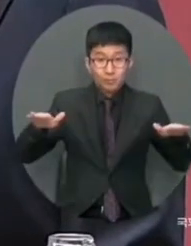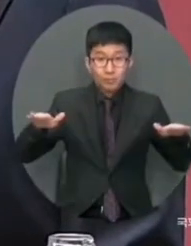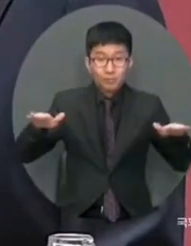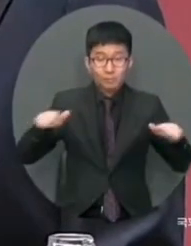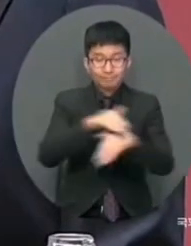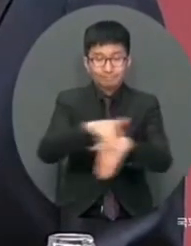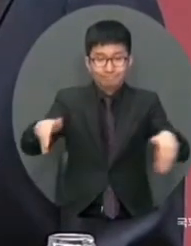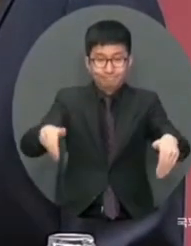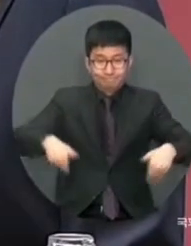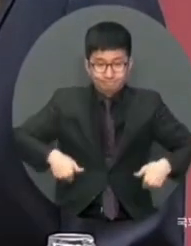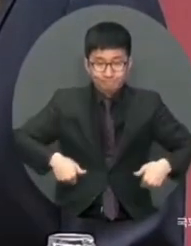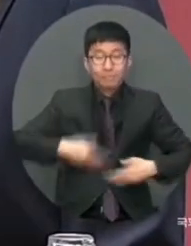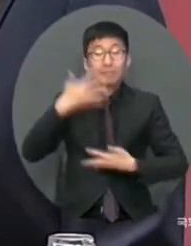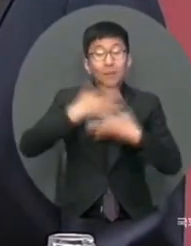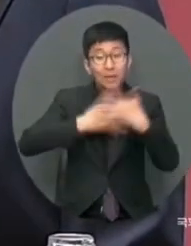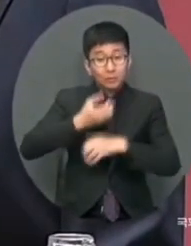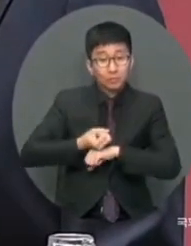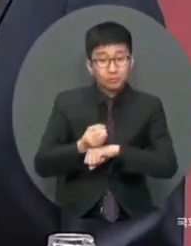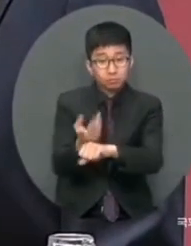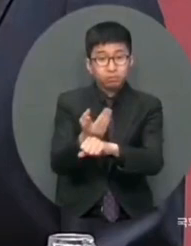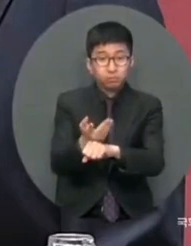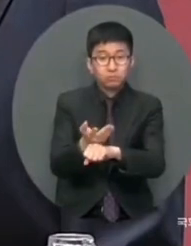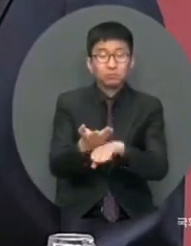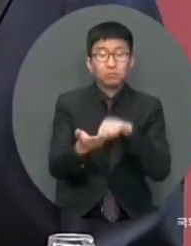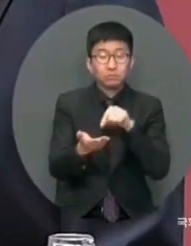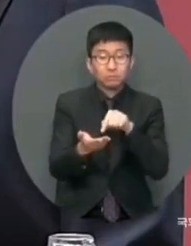이런 방송이 이루어지도록